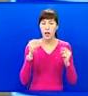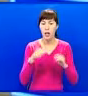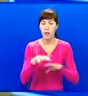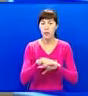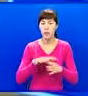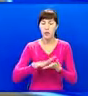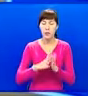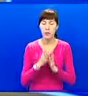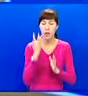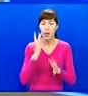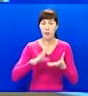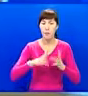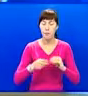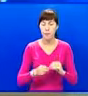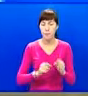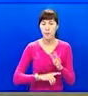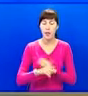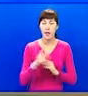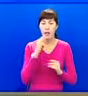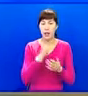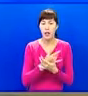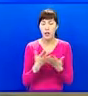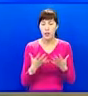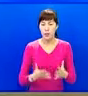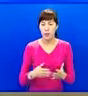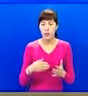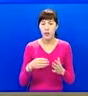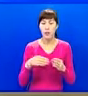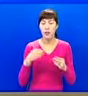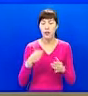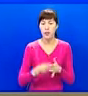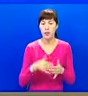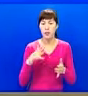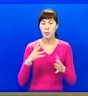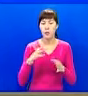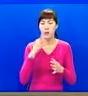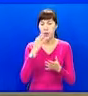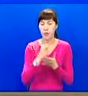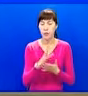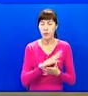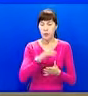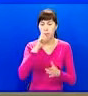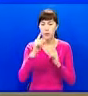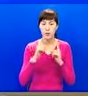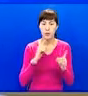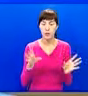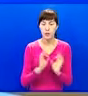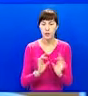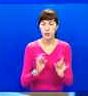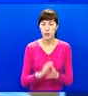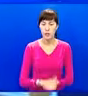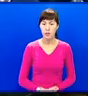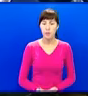нарығындағы жағдай тұрақты. Нәтижесінде негізгі азық-түлік түрлері бойынша баға төмендеді деген есеп айтылды. Үкімет отырысынан тілшіміз